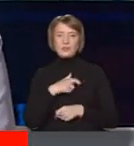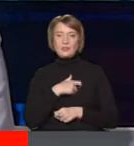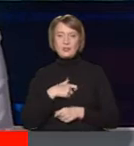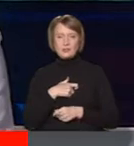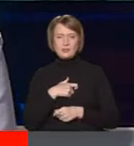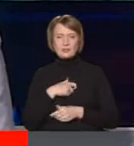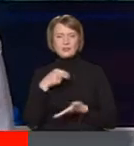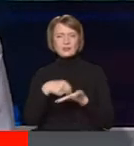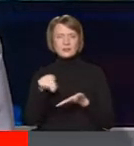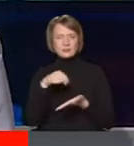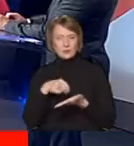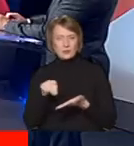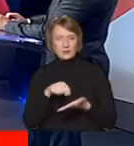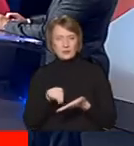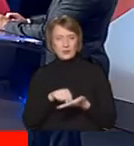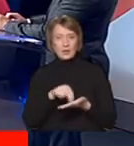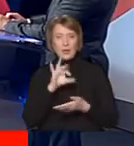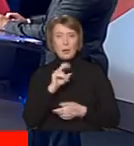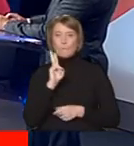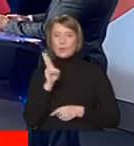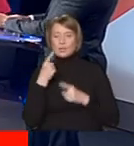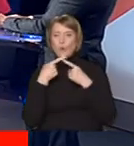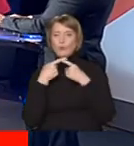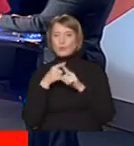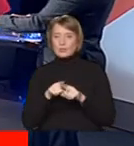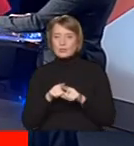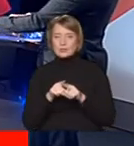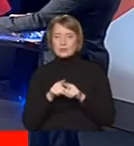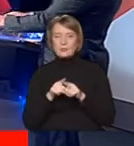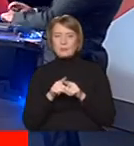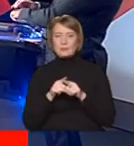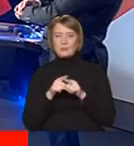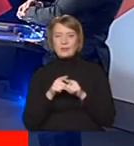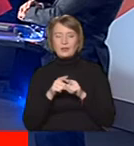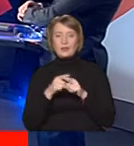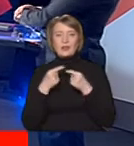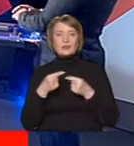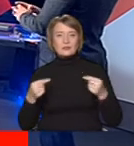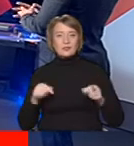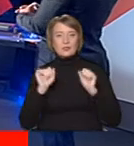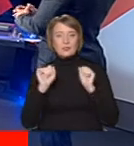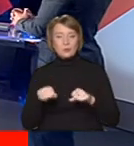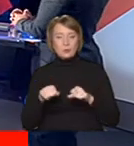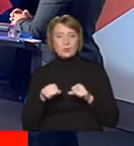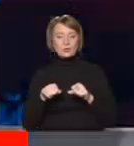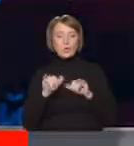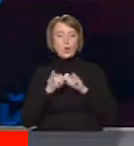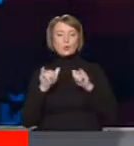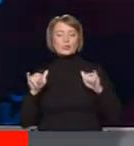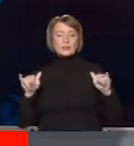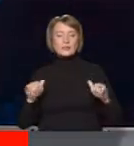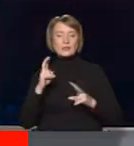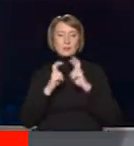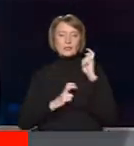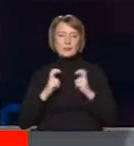от, закуповували паркову техніку. Закуповували цю паркову техніку з Італії. Хоча насправді можна розвивати машинобудування в Україні. Це дуже легкі, це дуже